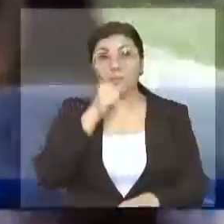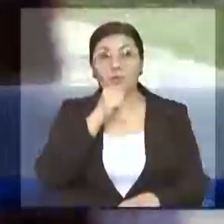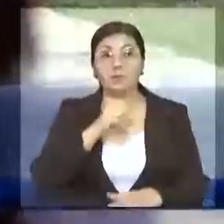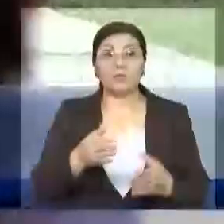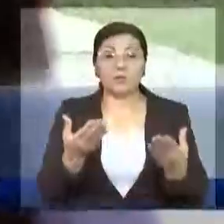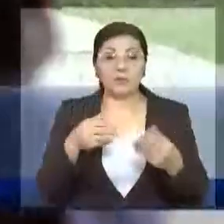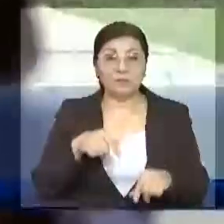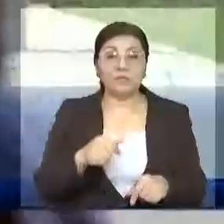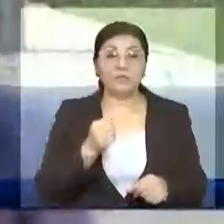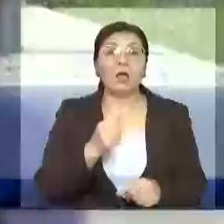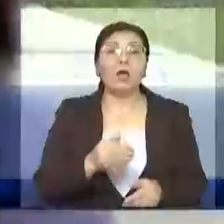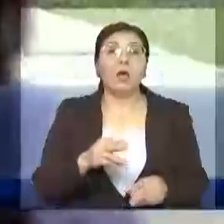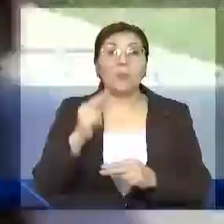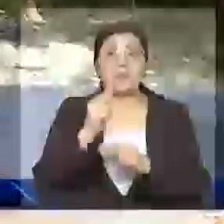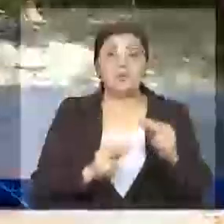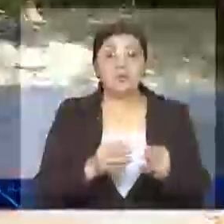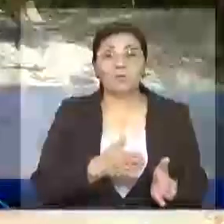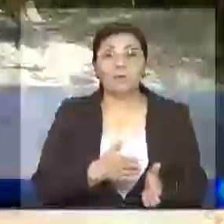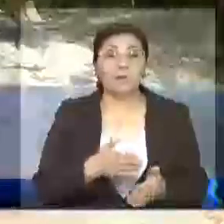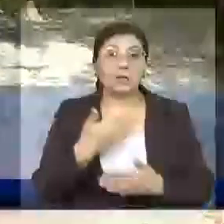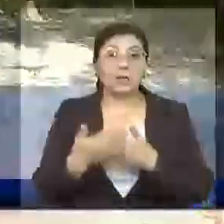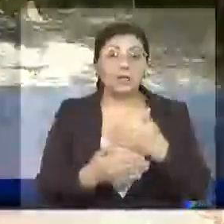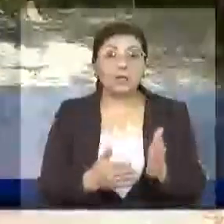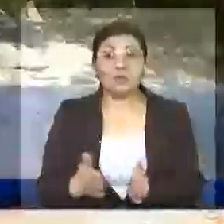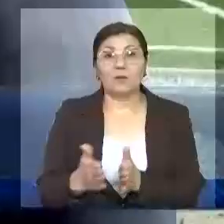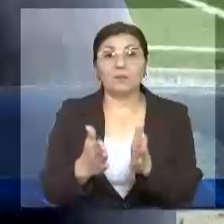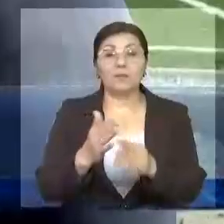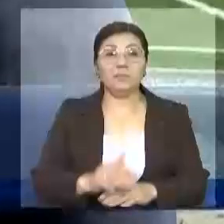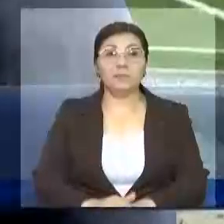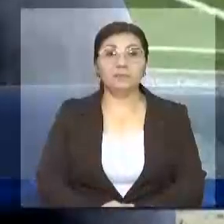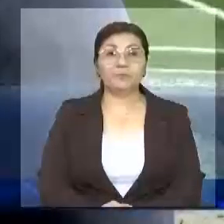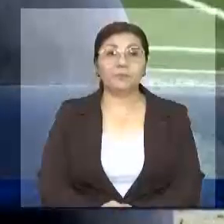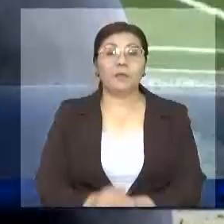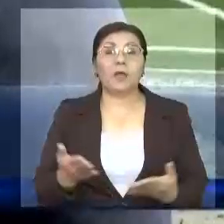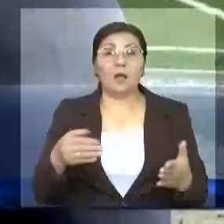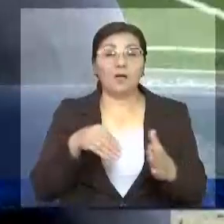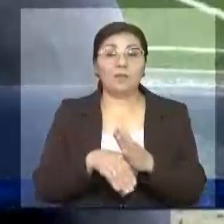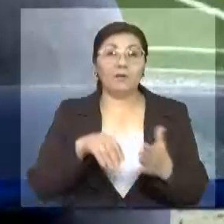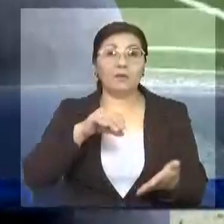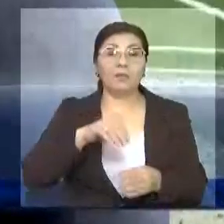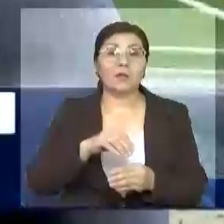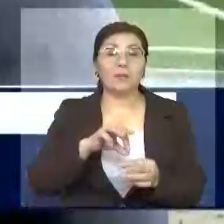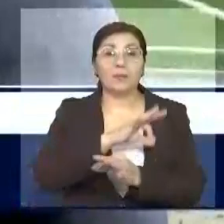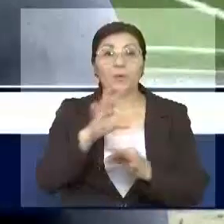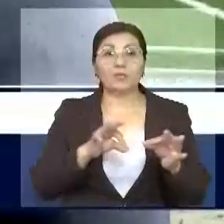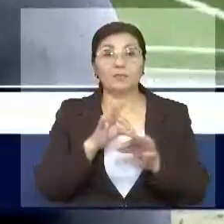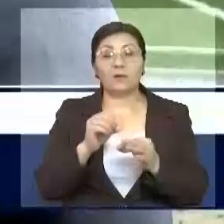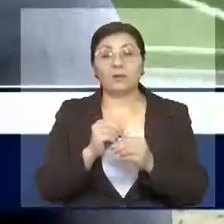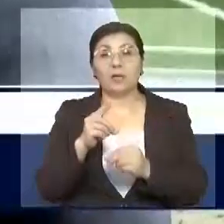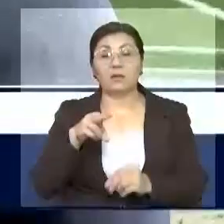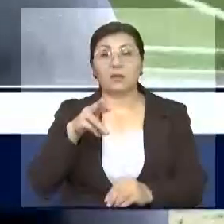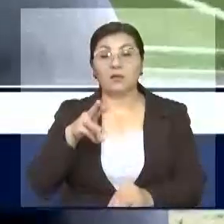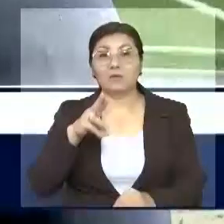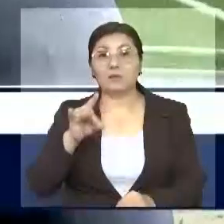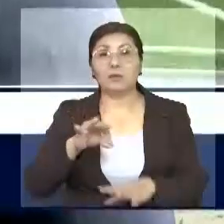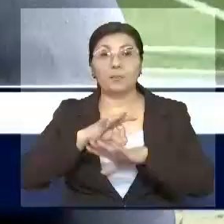те ро пешеходная дорожка рядом с многоэтажным жилым домом в рамках бюджета народного участия на территории о микрорайона